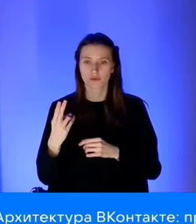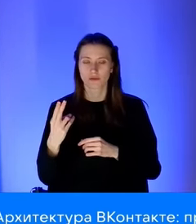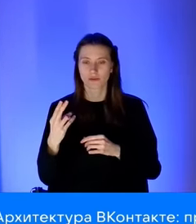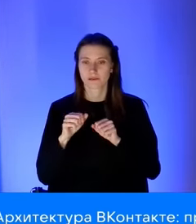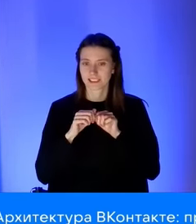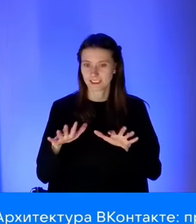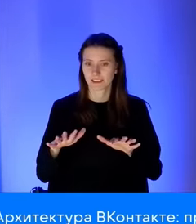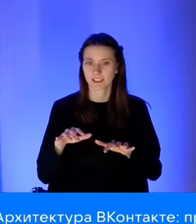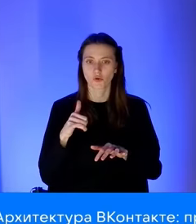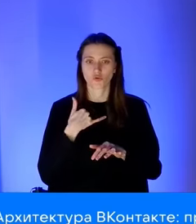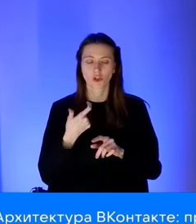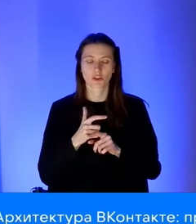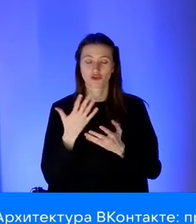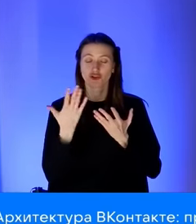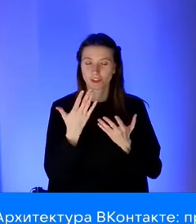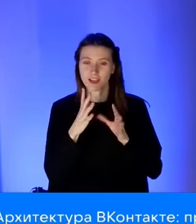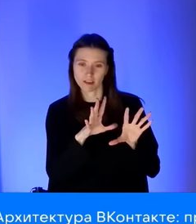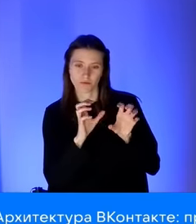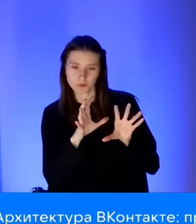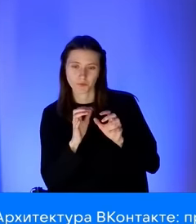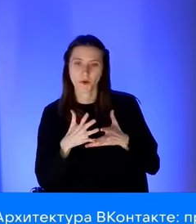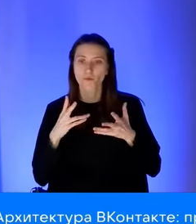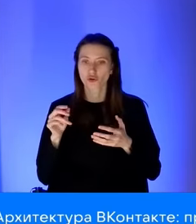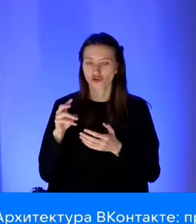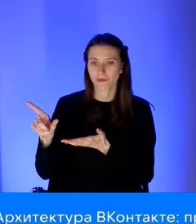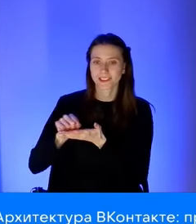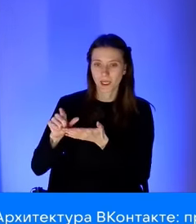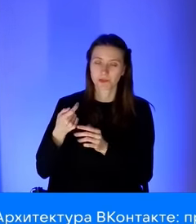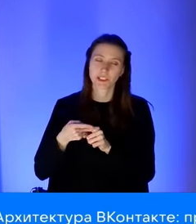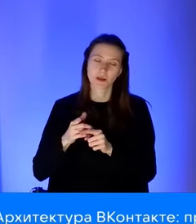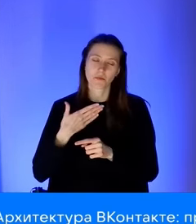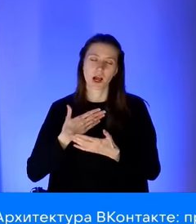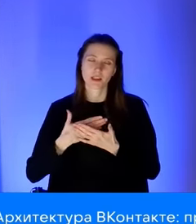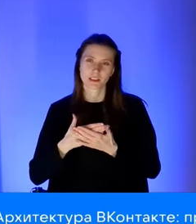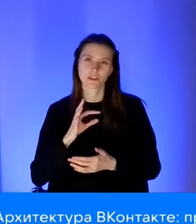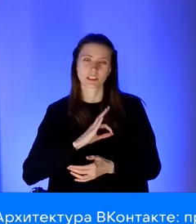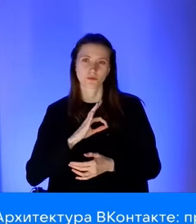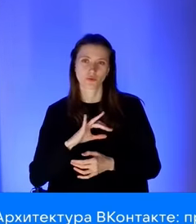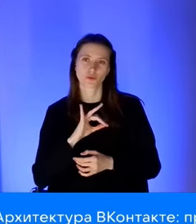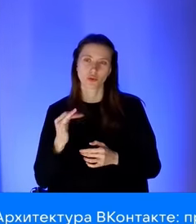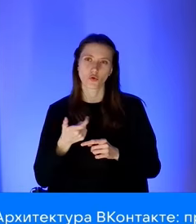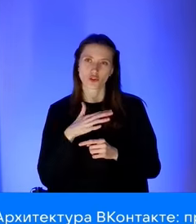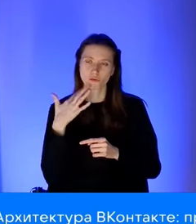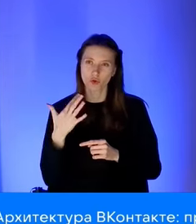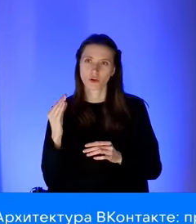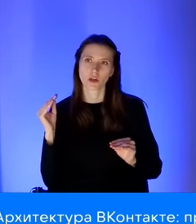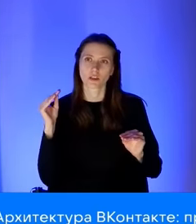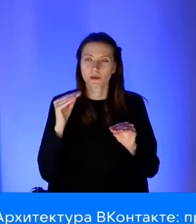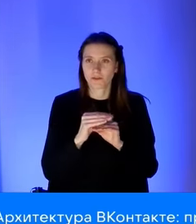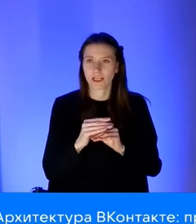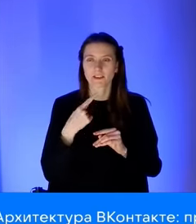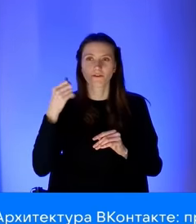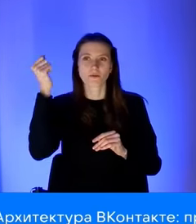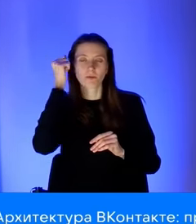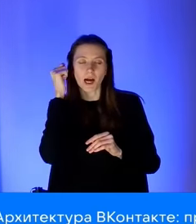чем записи и это мы активно используем Ну и у нас большинство помещается в память данных ну Несмотря на